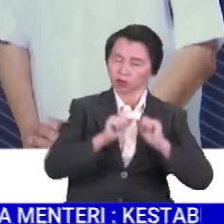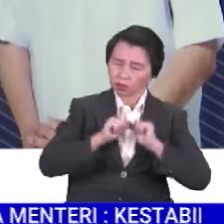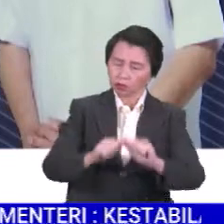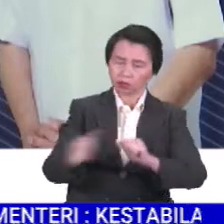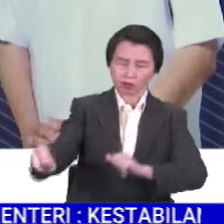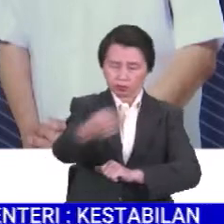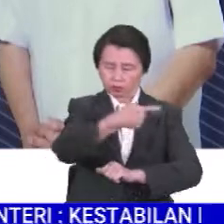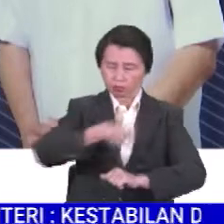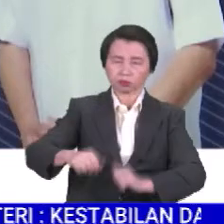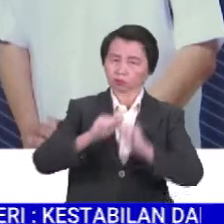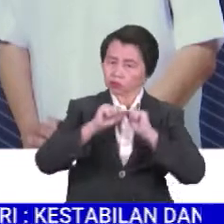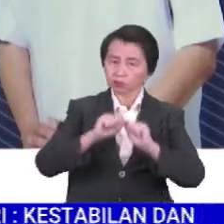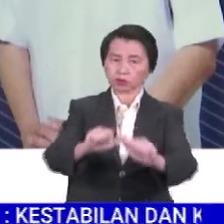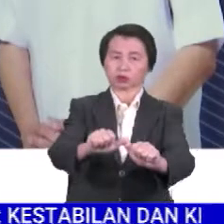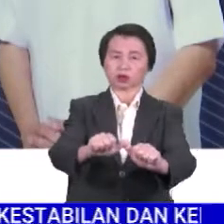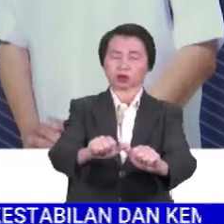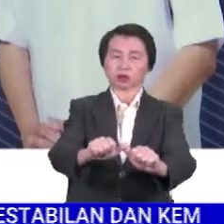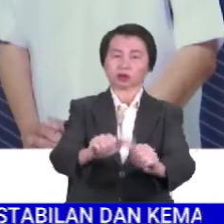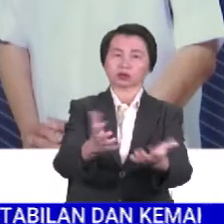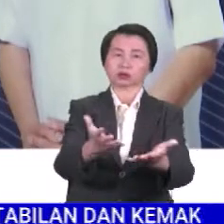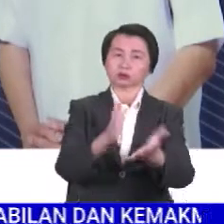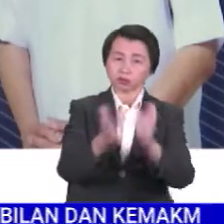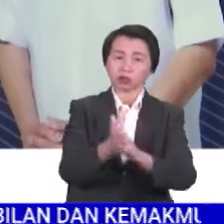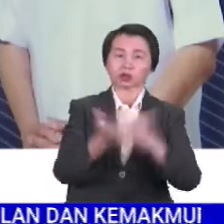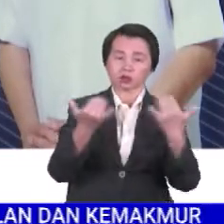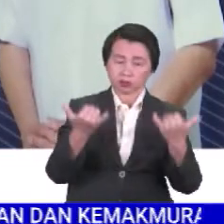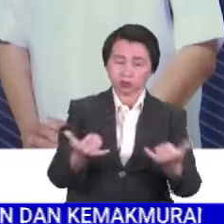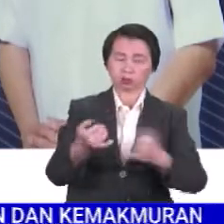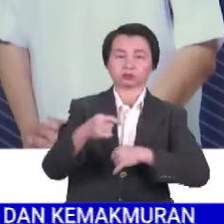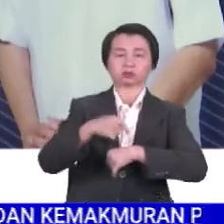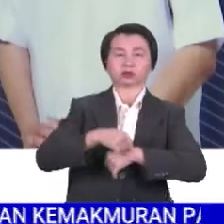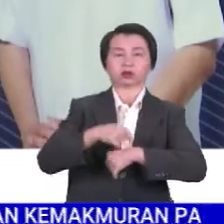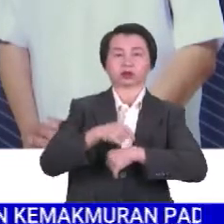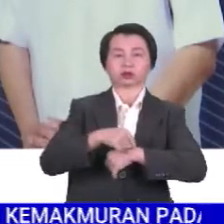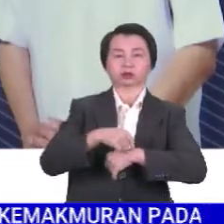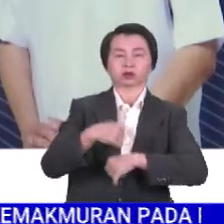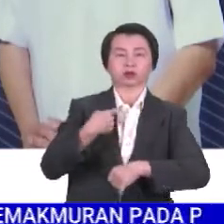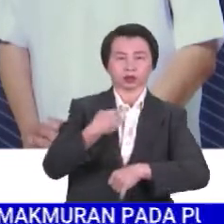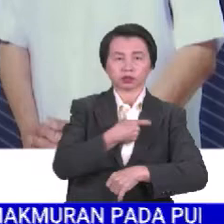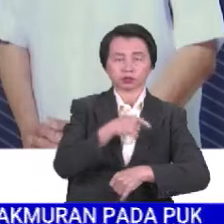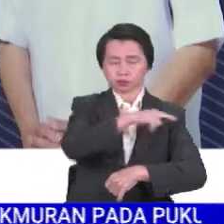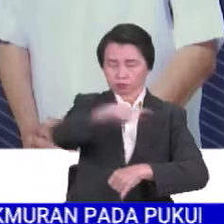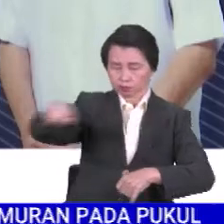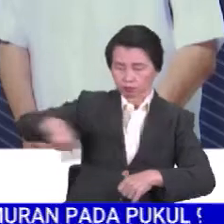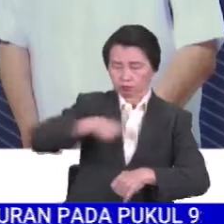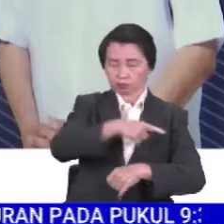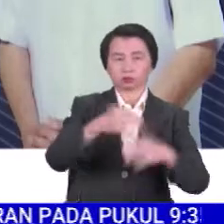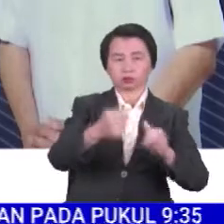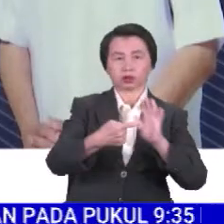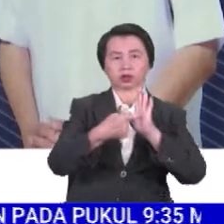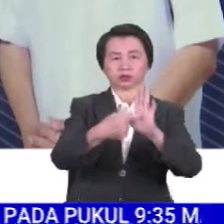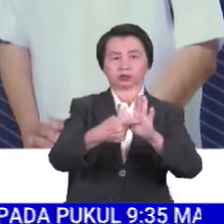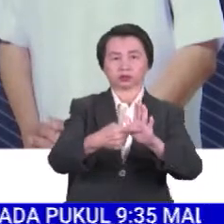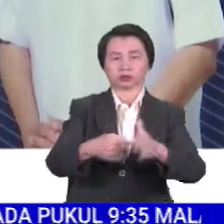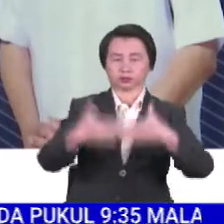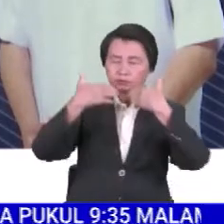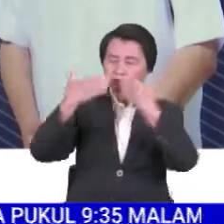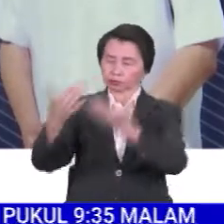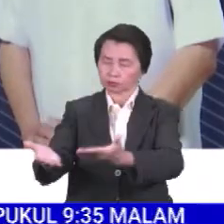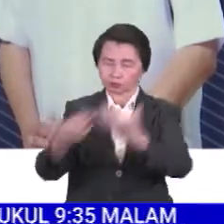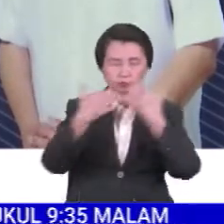Kekal bersama UMNO. Jadi inilah masanya kita nak menunjukkan penghargaan